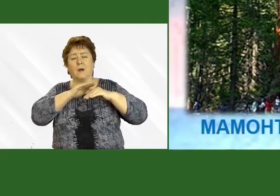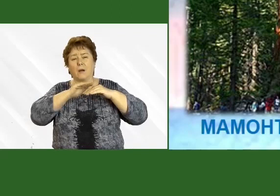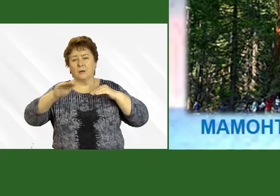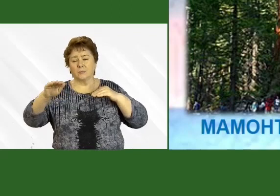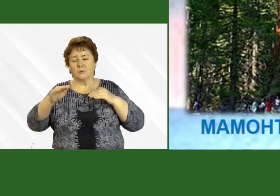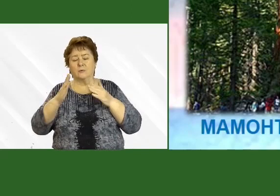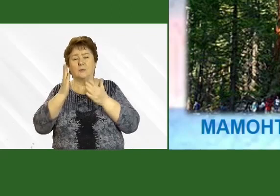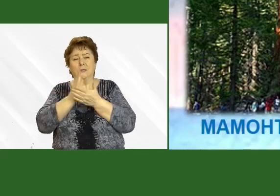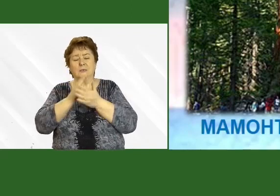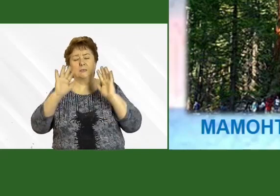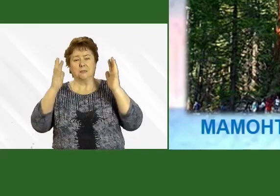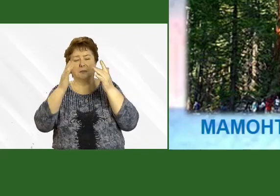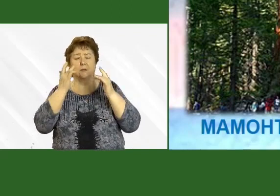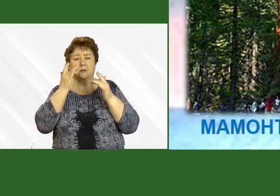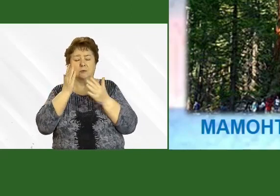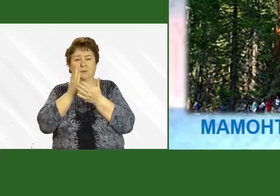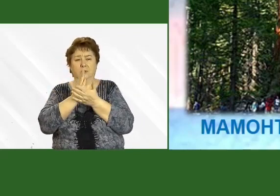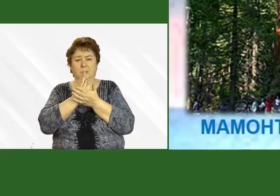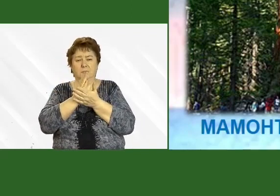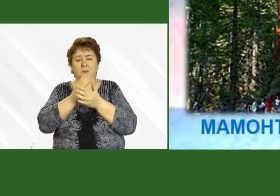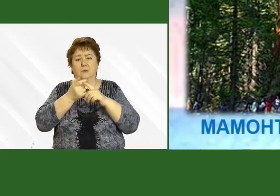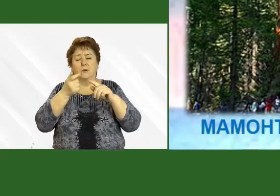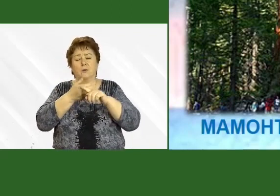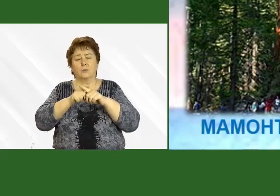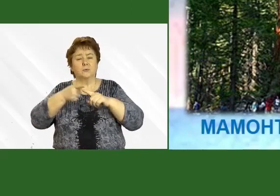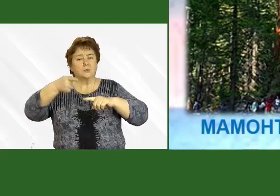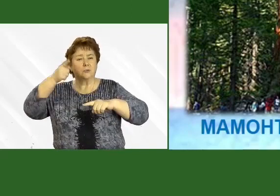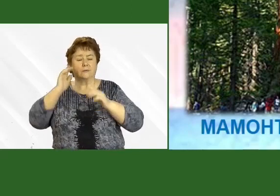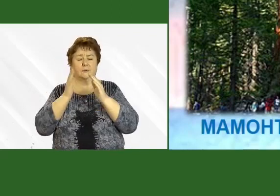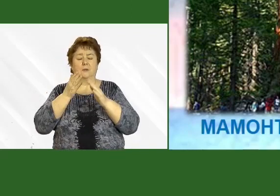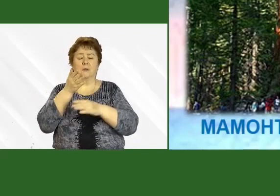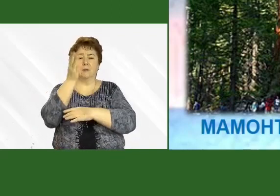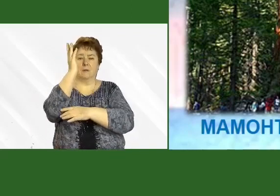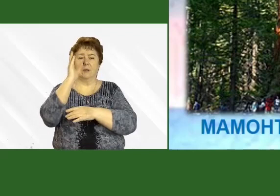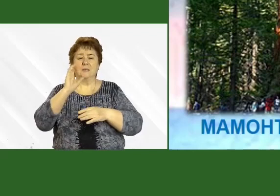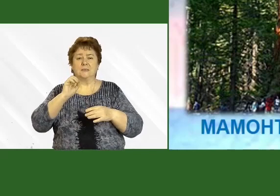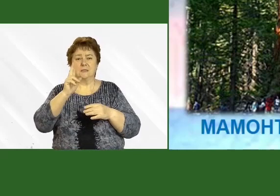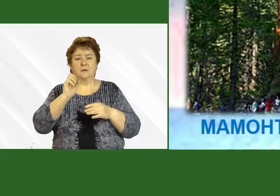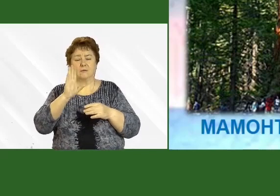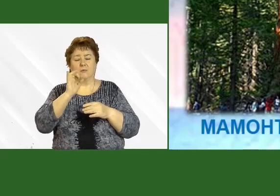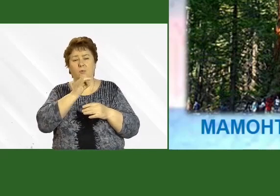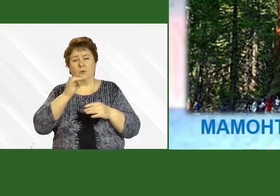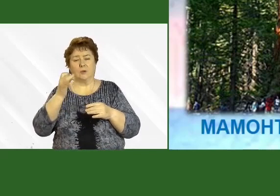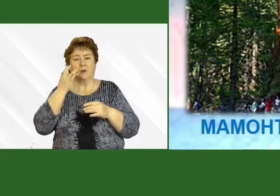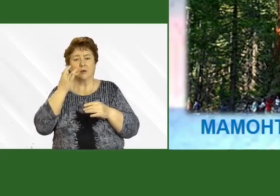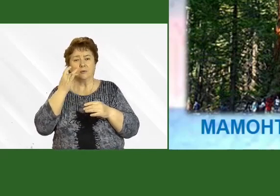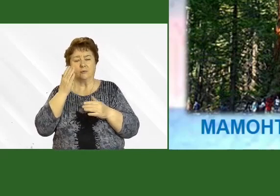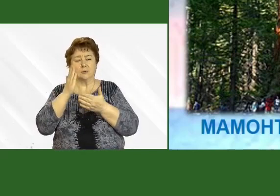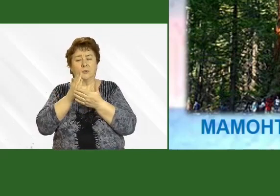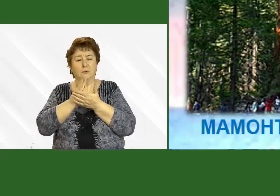леса в которых произрастают очень древние деревья секвойи которой